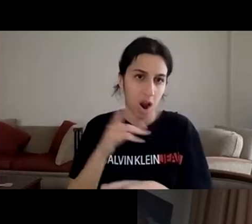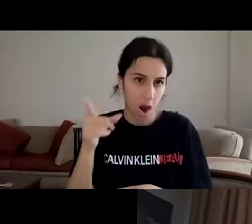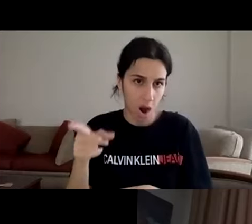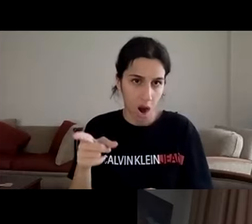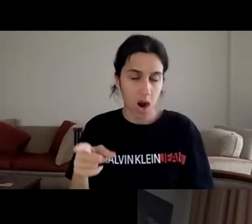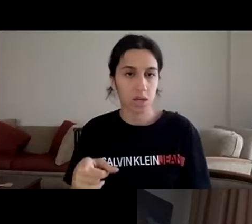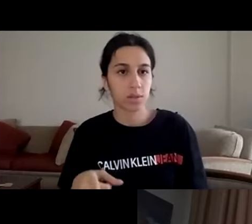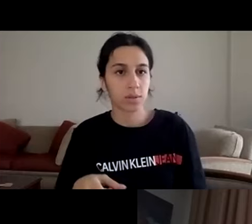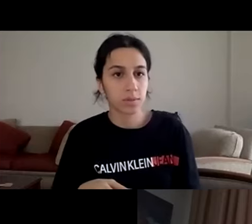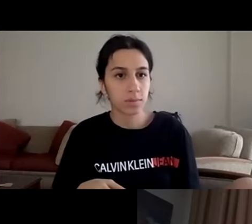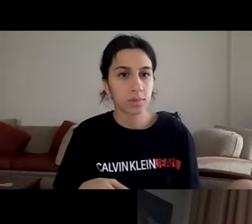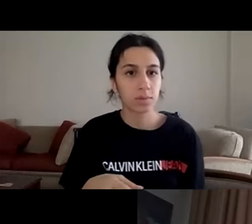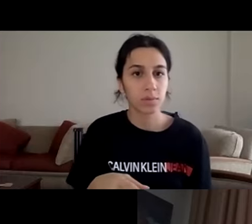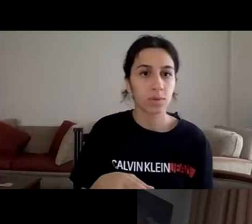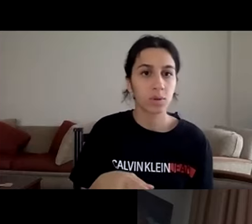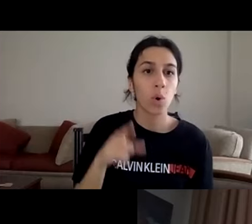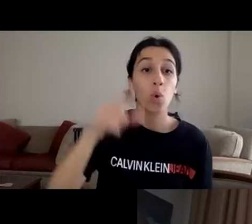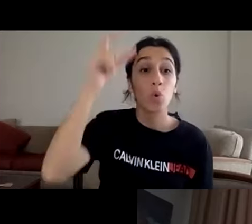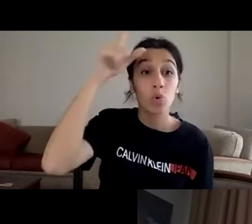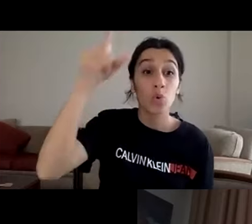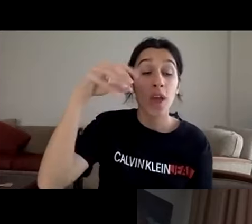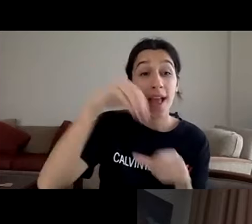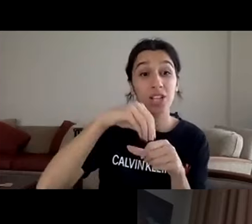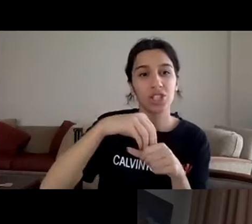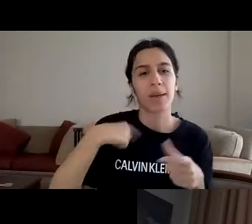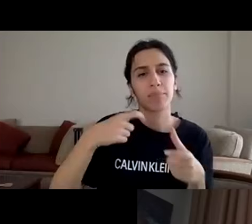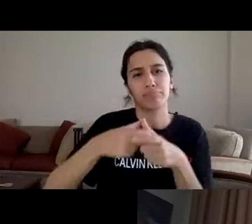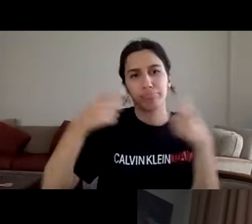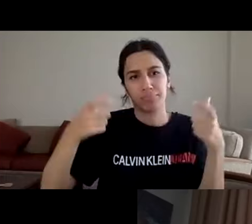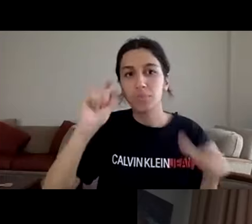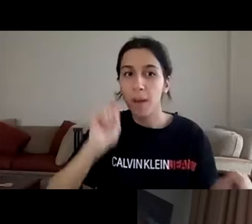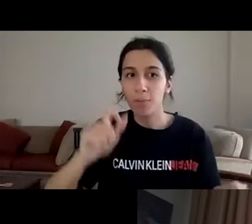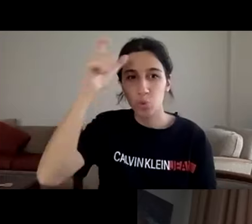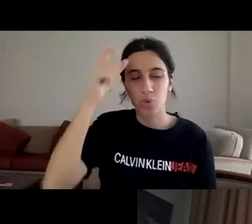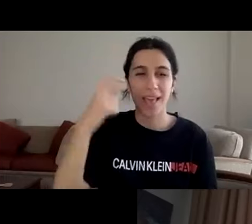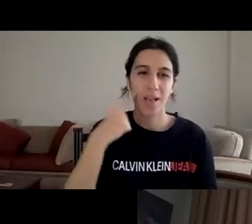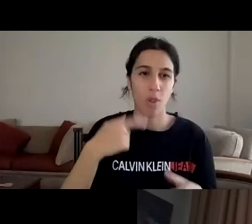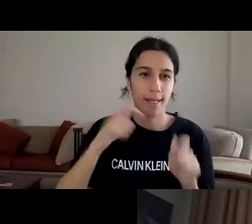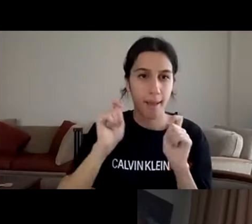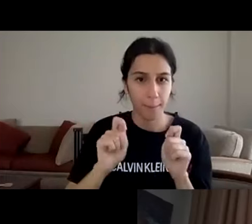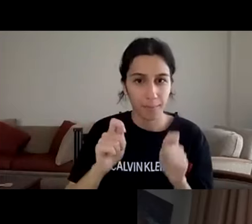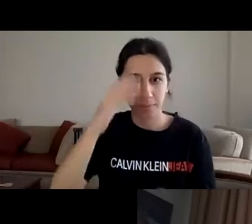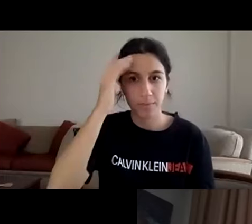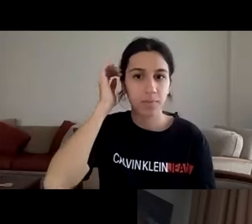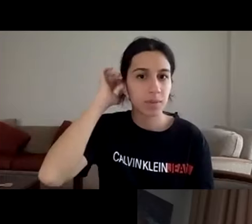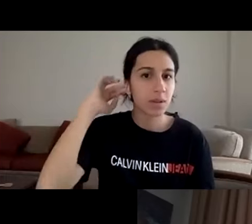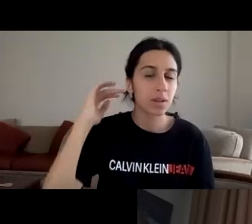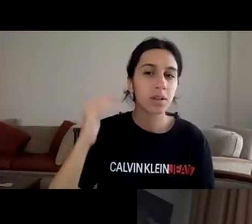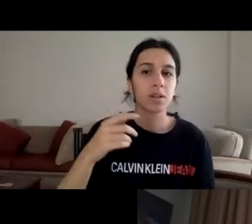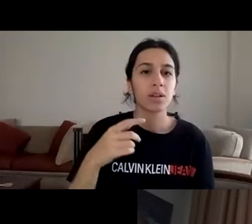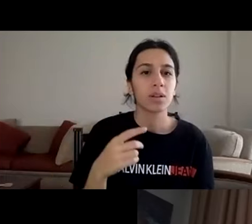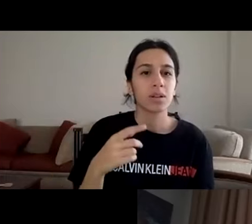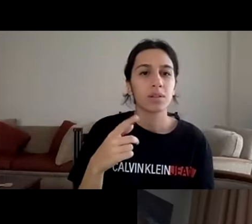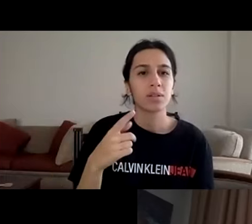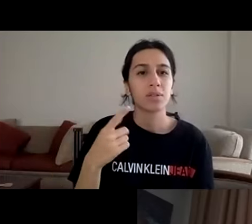var global. Onun Türkiye chapter'ını kurduk. Yani belli faaliyetlerle hızlanıyor, ivmesini kazanıyor ama